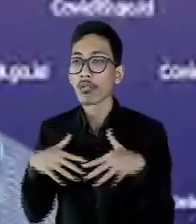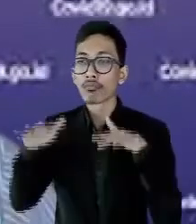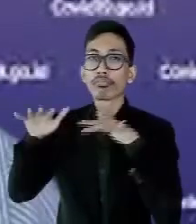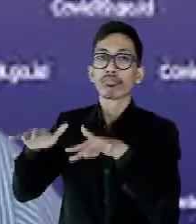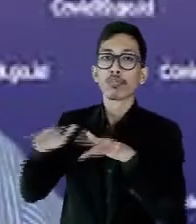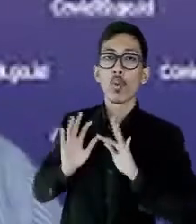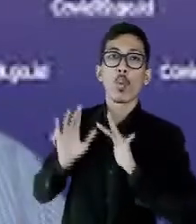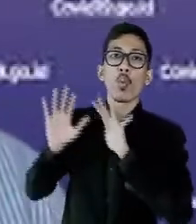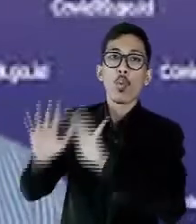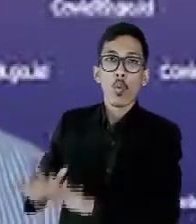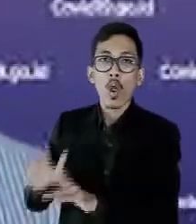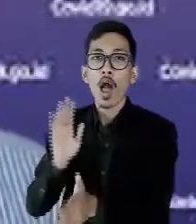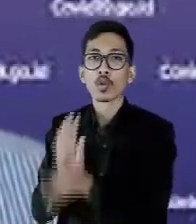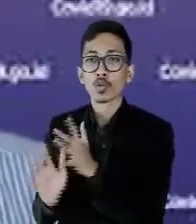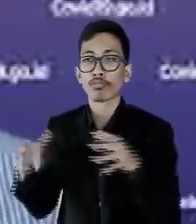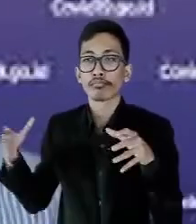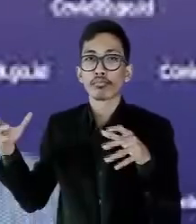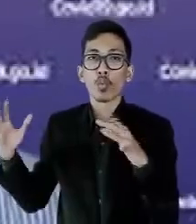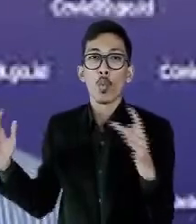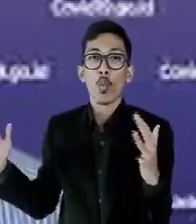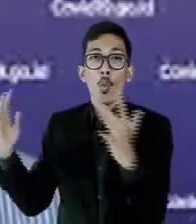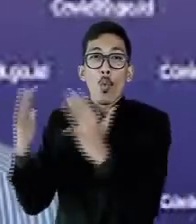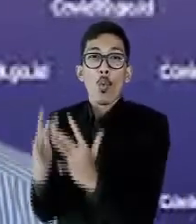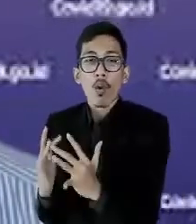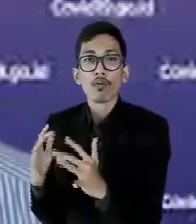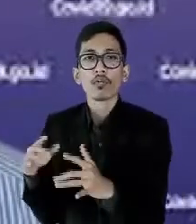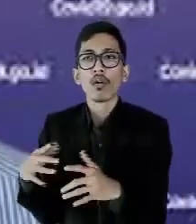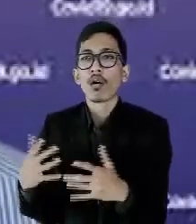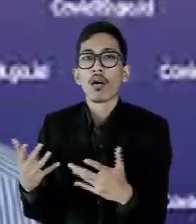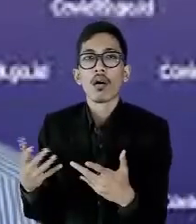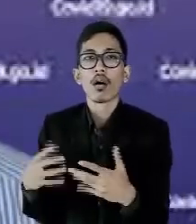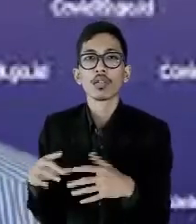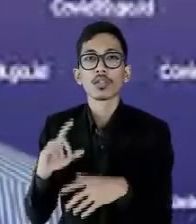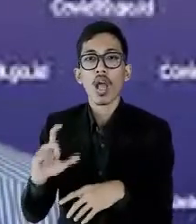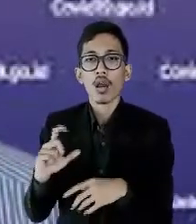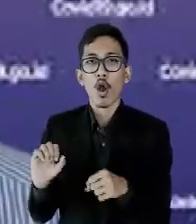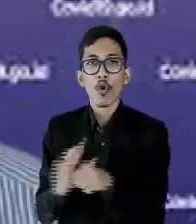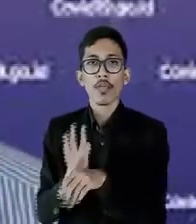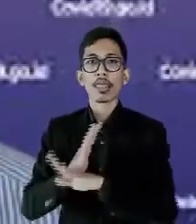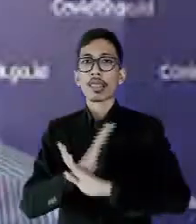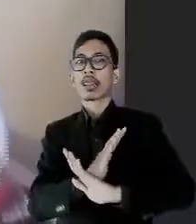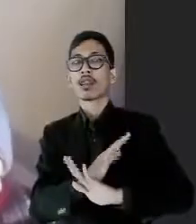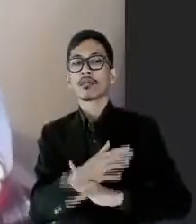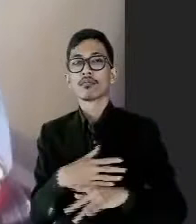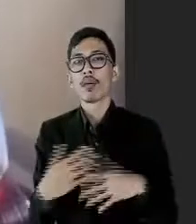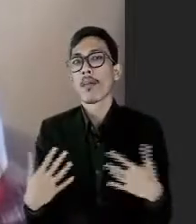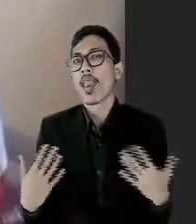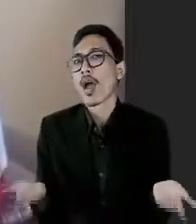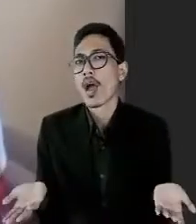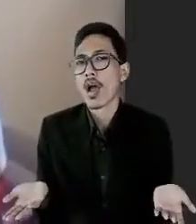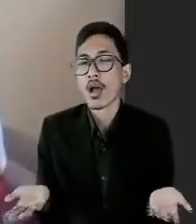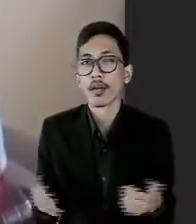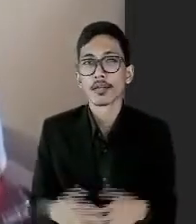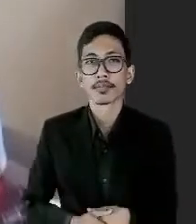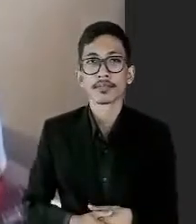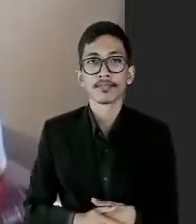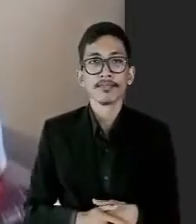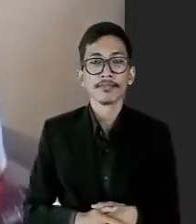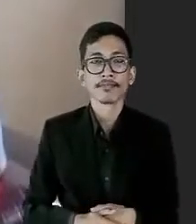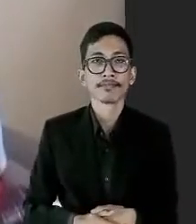menyaksikan pertandingan. Bagaimana, Pak? Iya, baik. Terima kasih, Pak Troy.